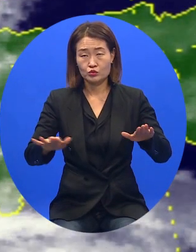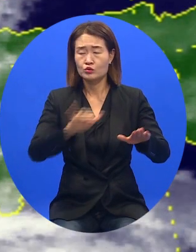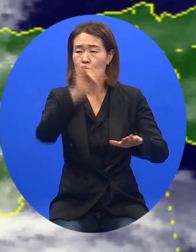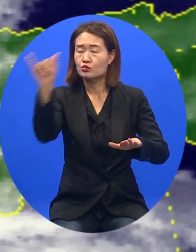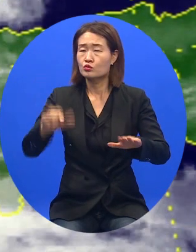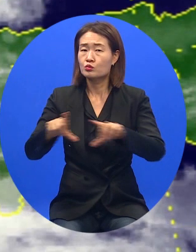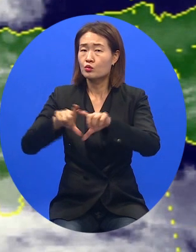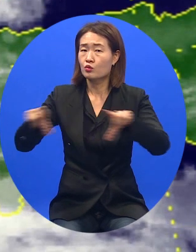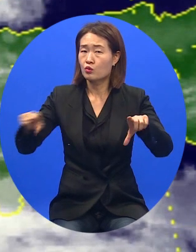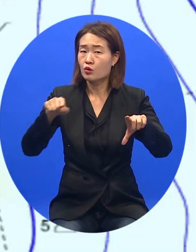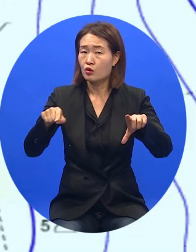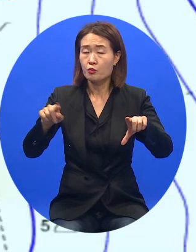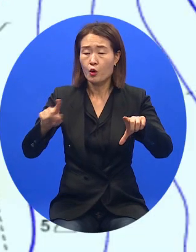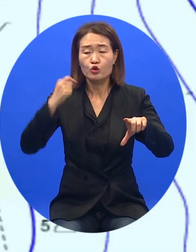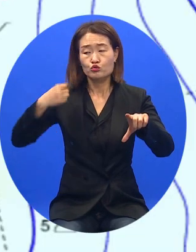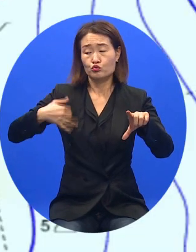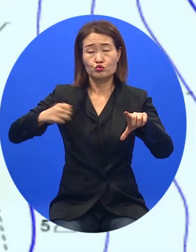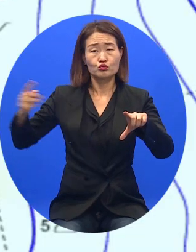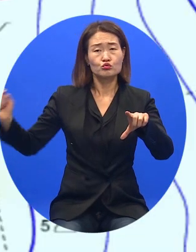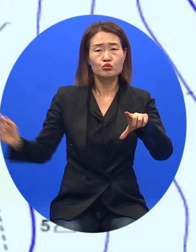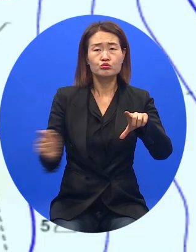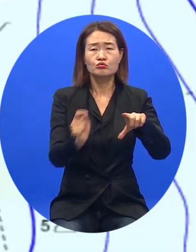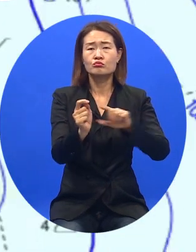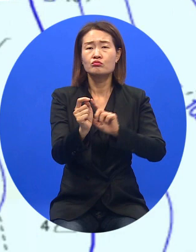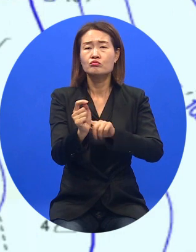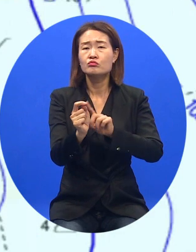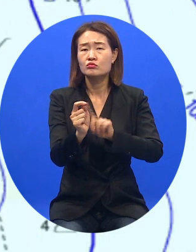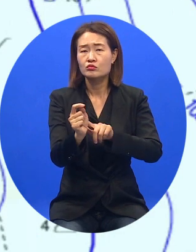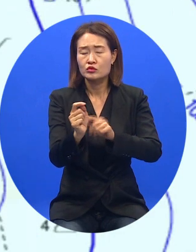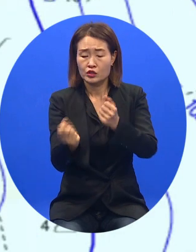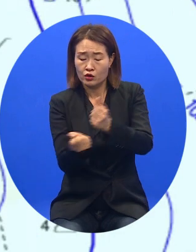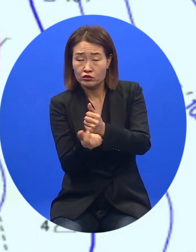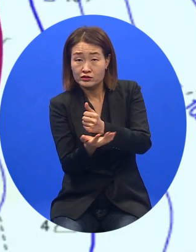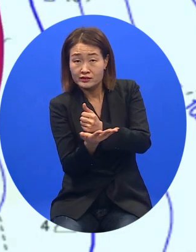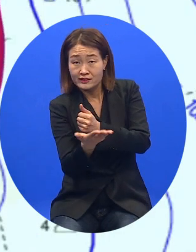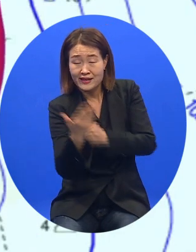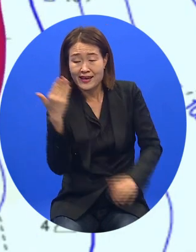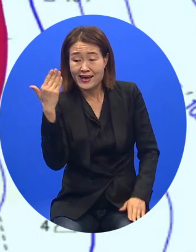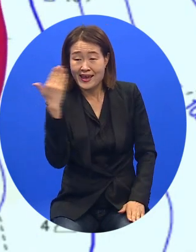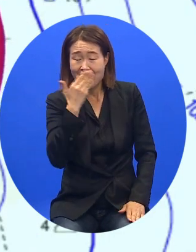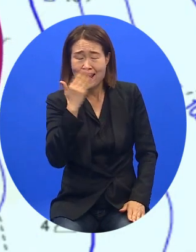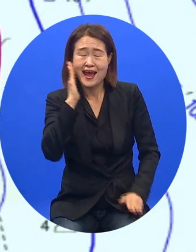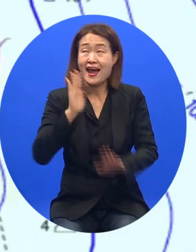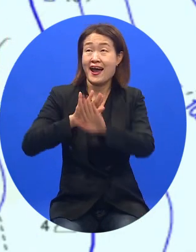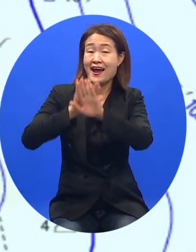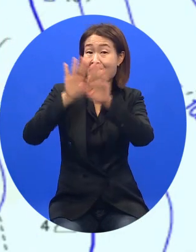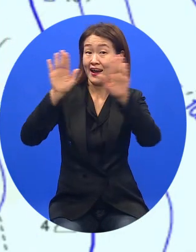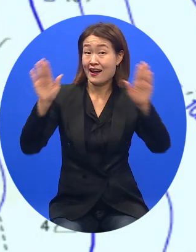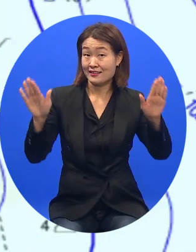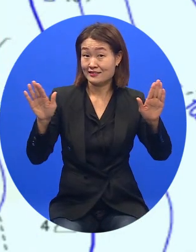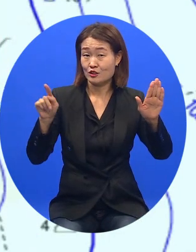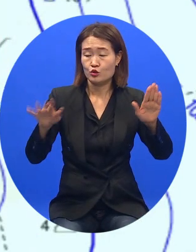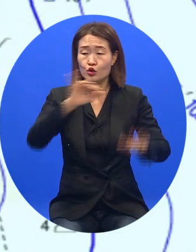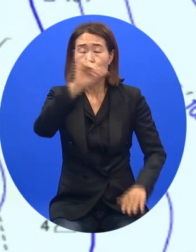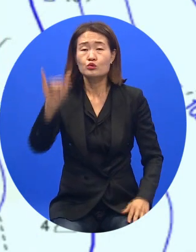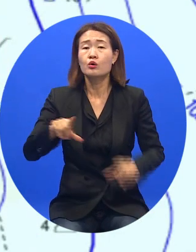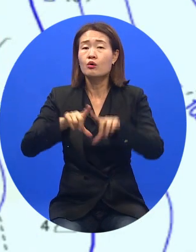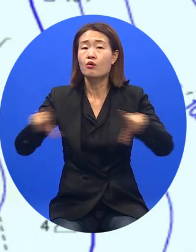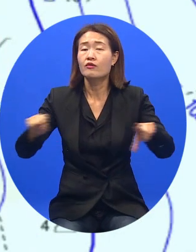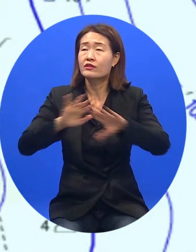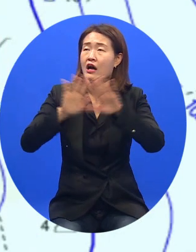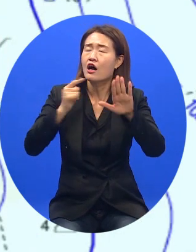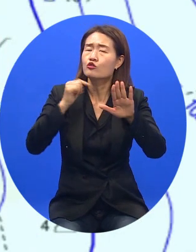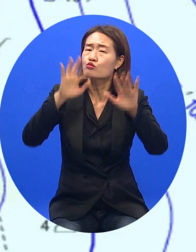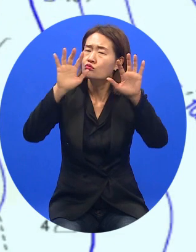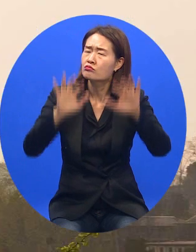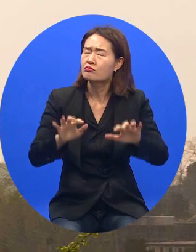중국 중부지방에 위치한 고기압의 영향을 차츰 받으면서 점차 맑은 하늘을 되찾겠는데요. 중부지방은 낮 동안 눈